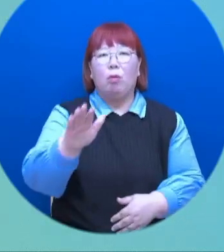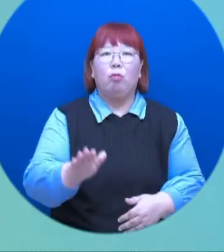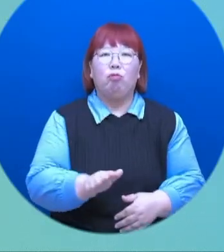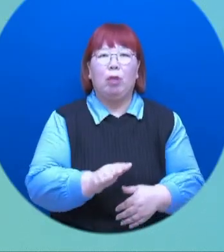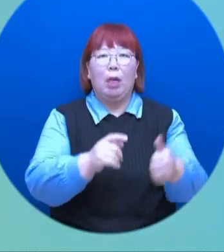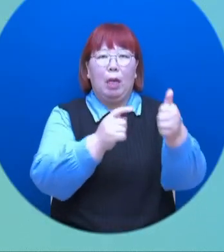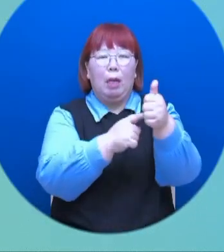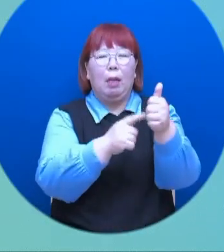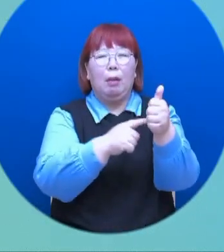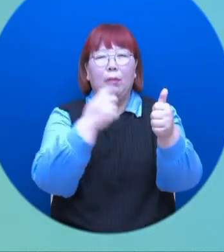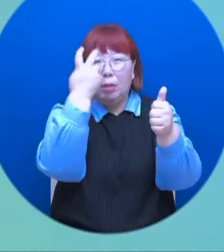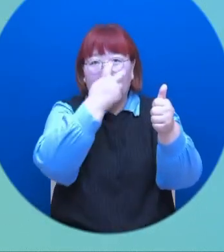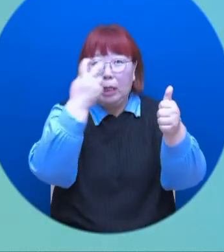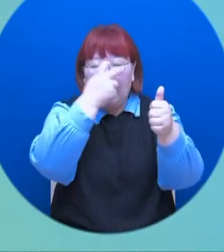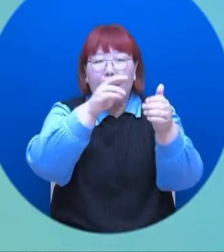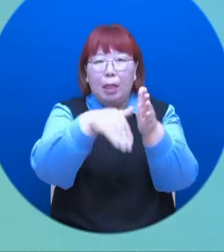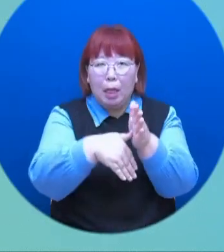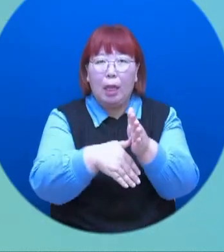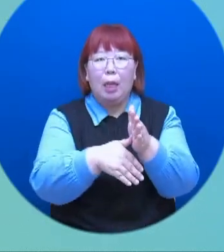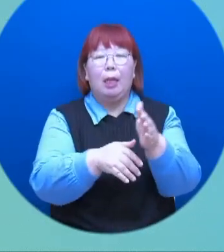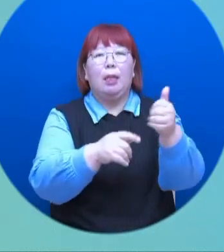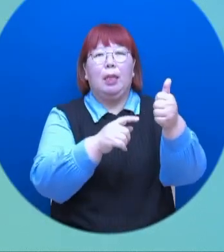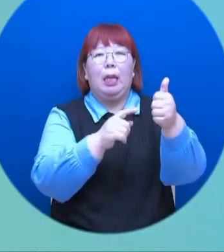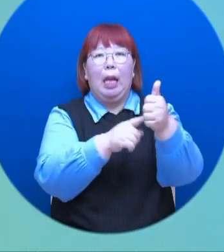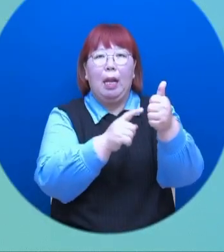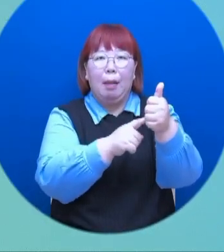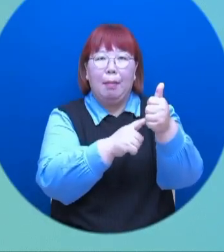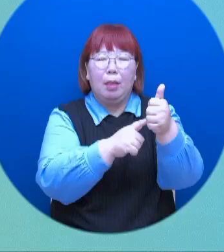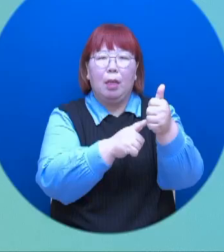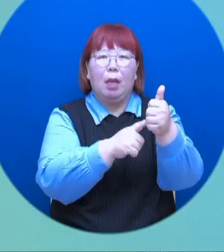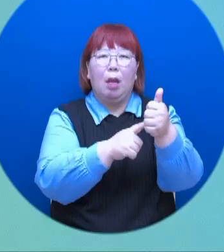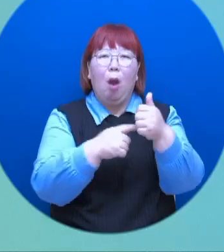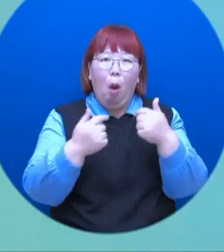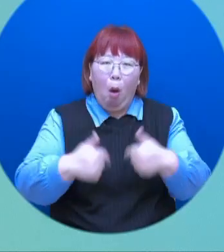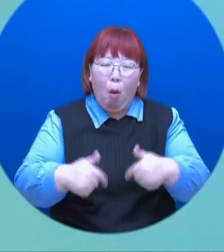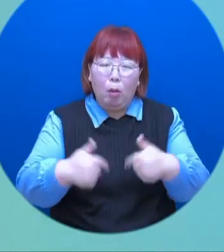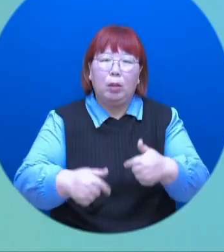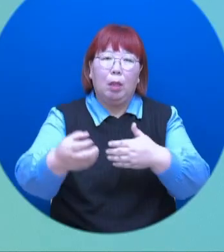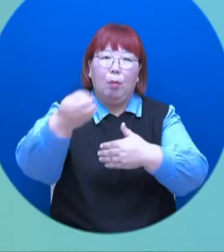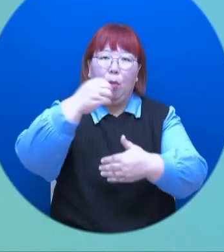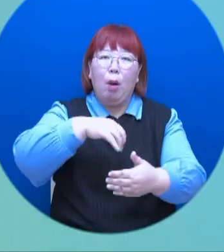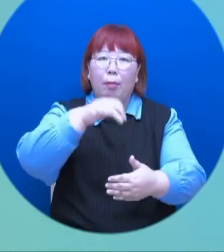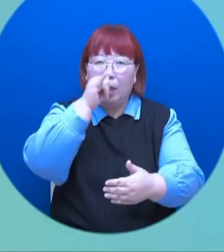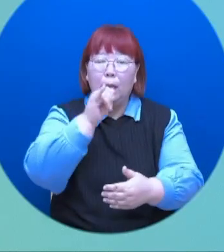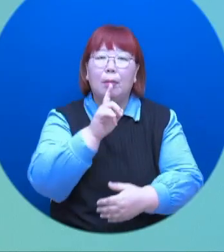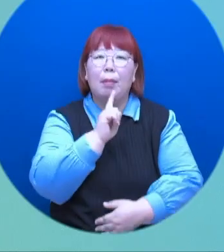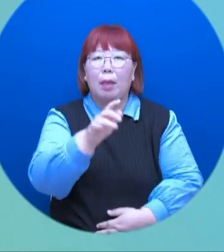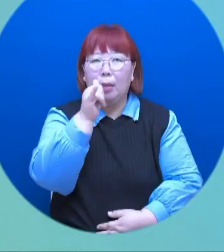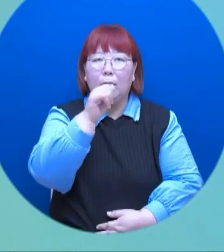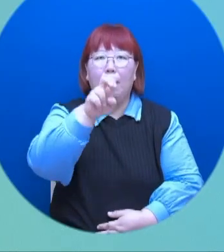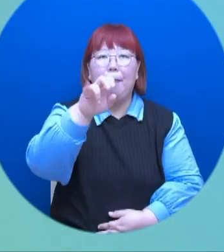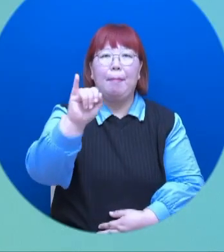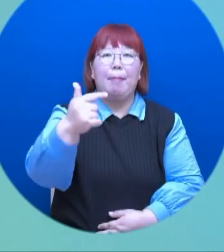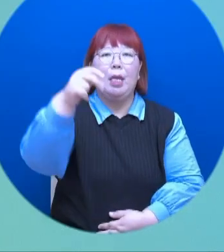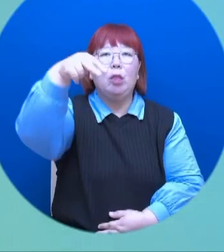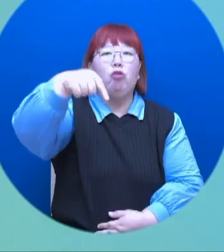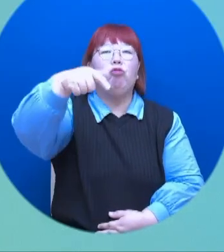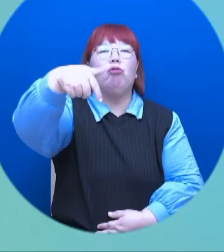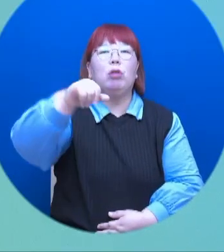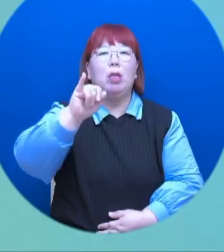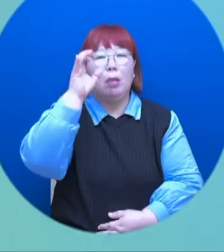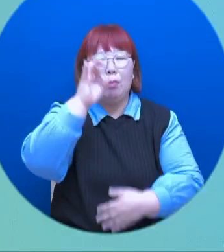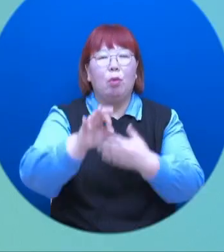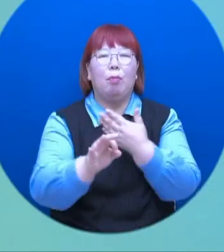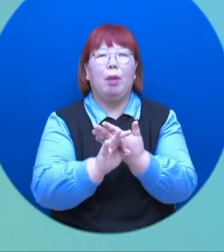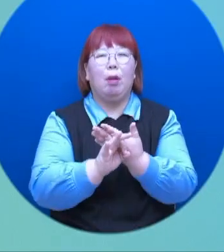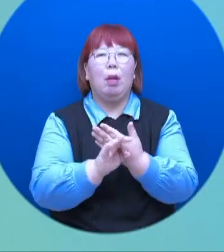갈렙을 살피면서 갈렙에게 언제나 포함되어 있는 말씀이 있어요. 민수기에 보면